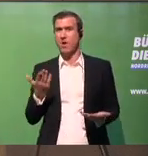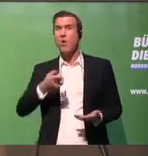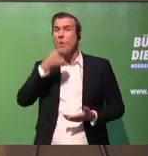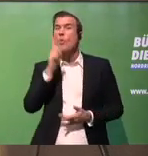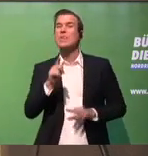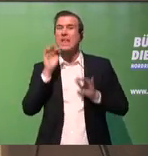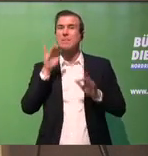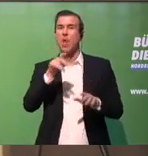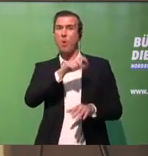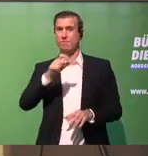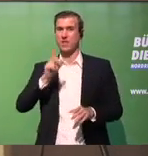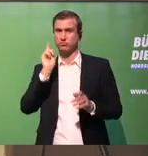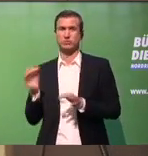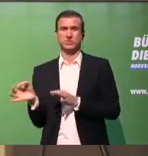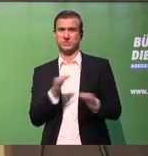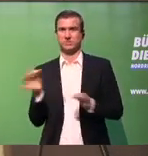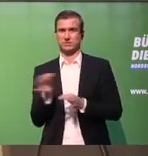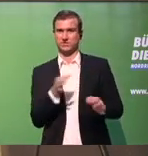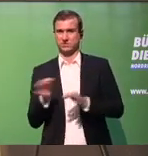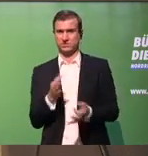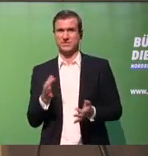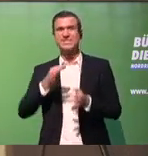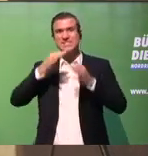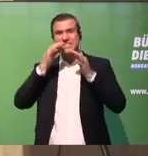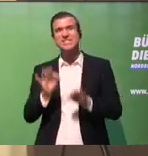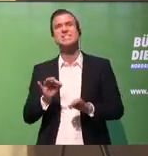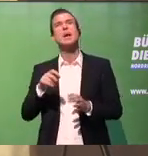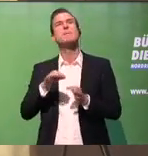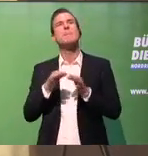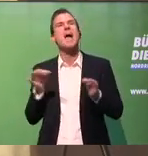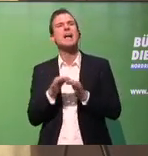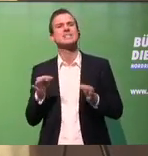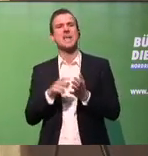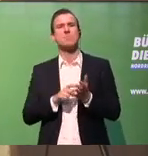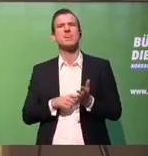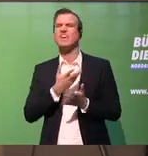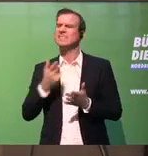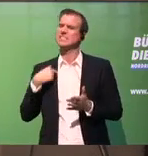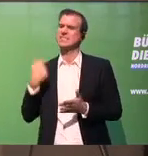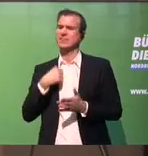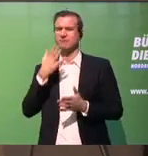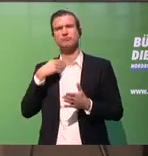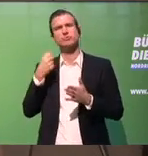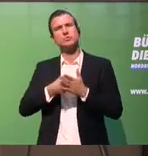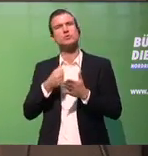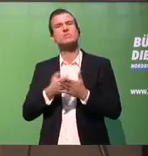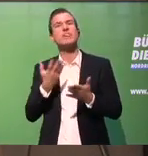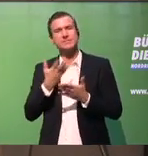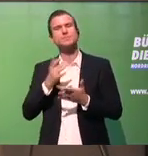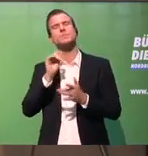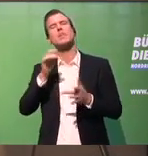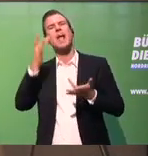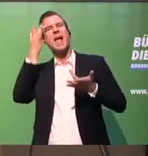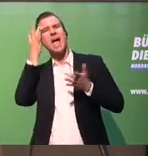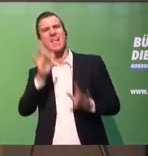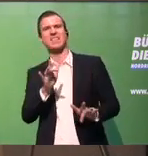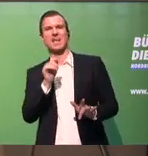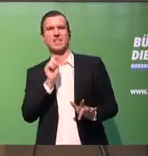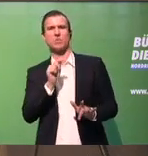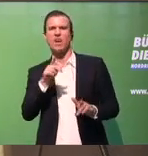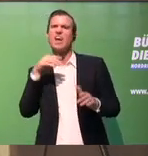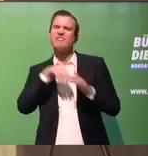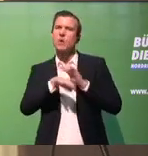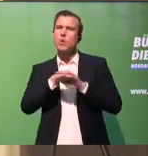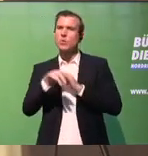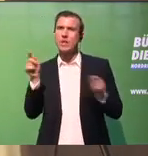Menschen. Und konkrete Maßnahmen, denke ich, wofür ich mich einsetzen würde, ist zum Beispiel die Anerkennung dieser